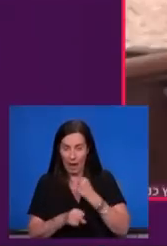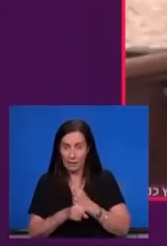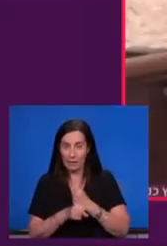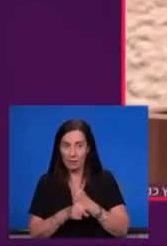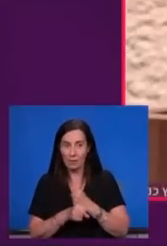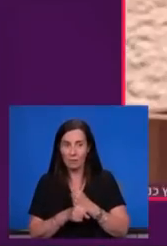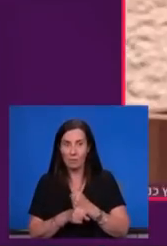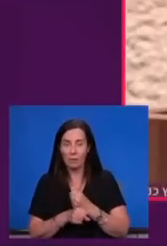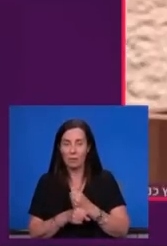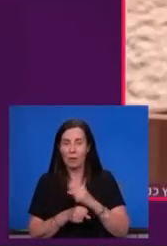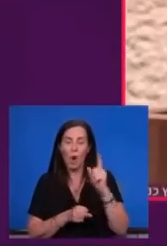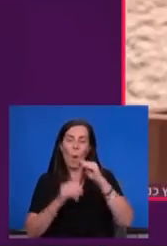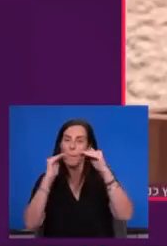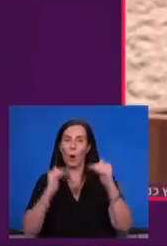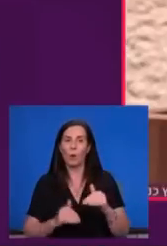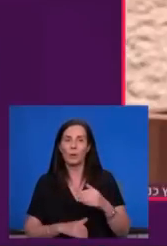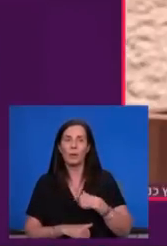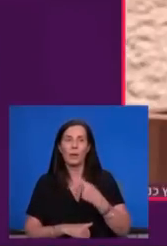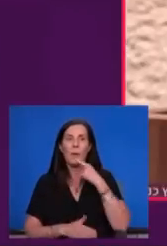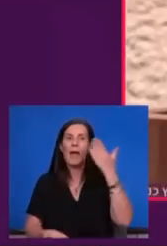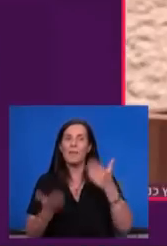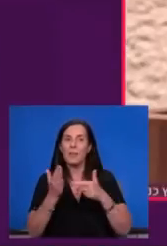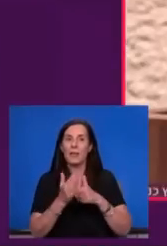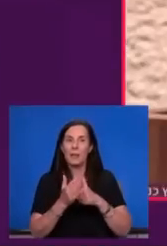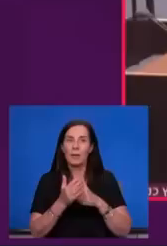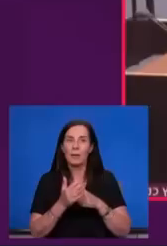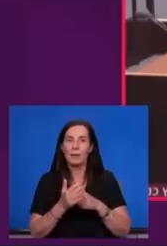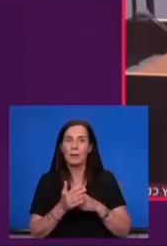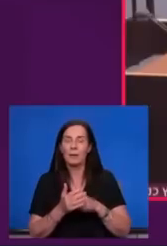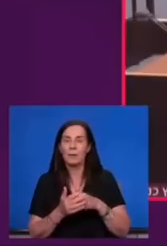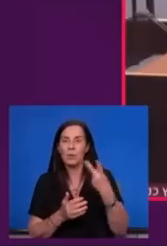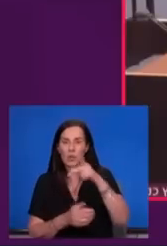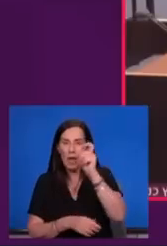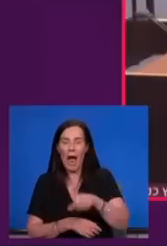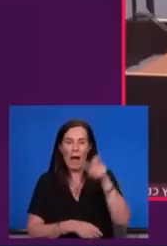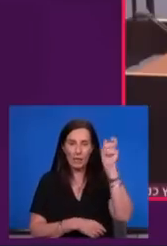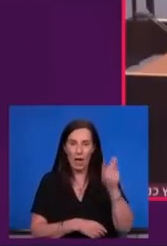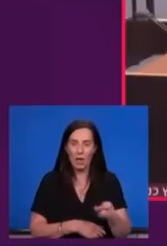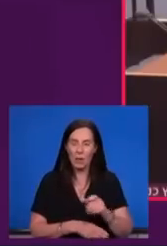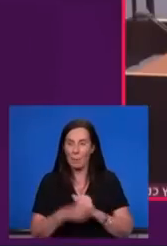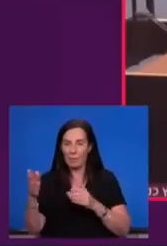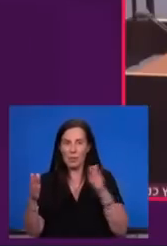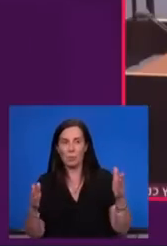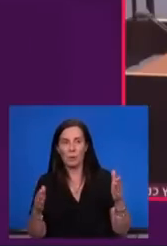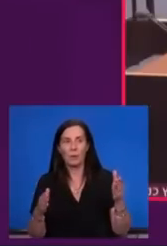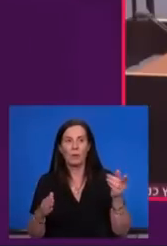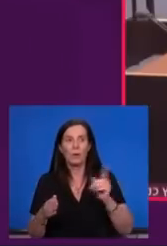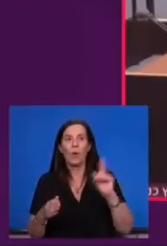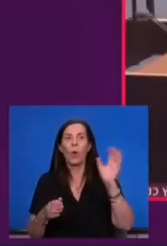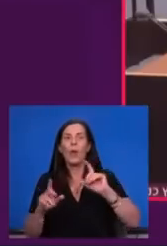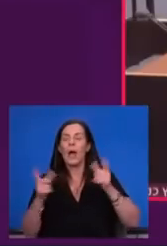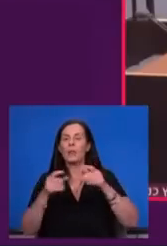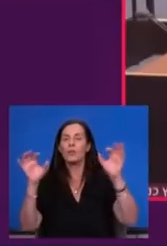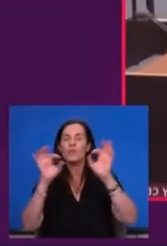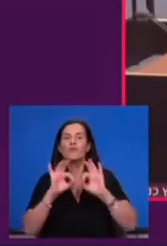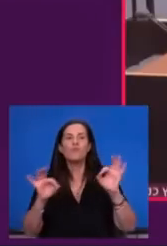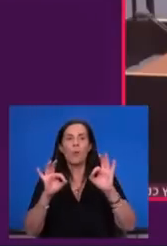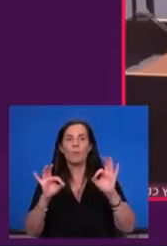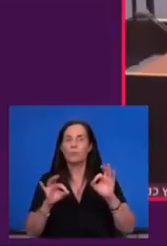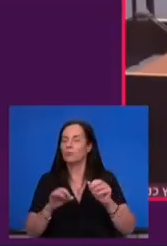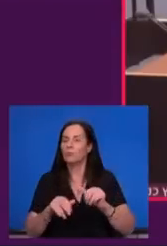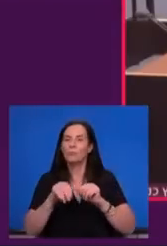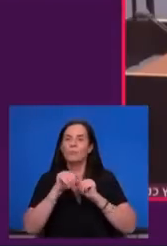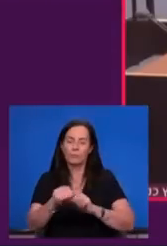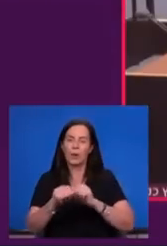לא תפחת. אני אגיד לך מה ההבדל בין ווליטה לאבי מעוז. ווליטה לא עצר אף מגמה פה